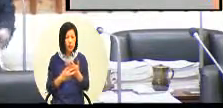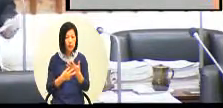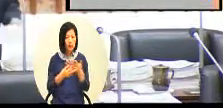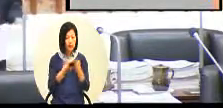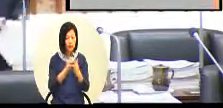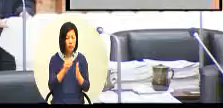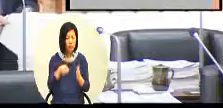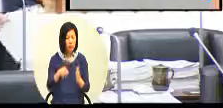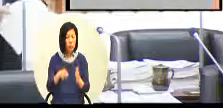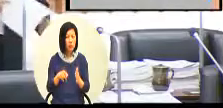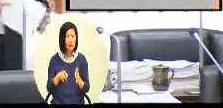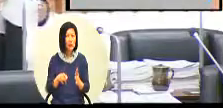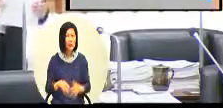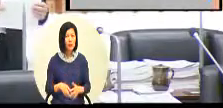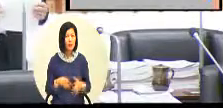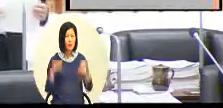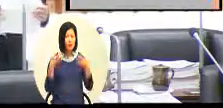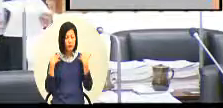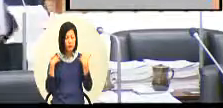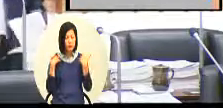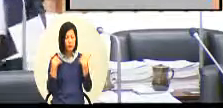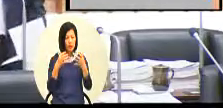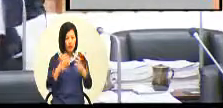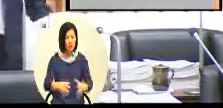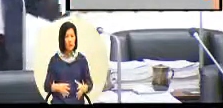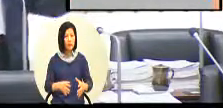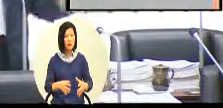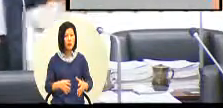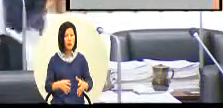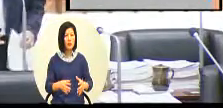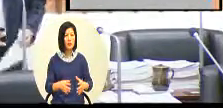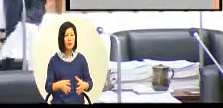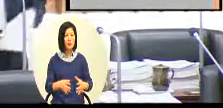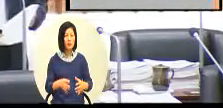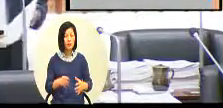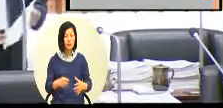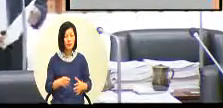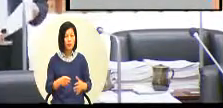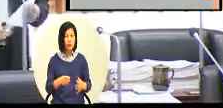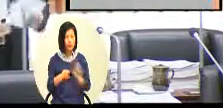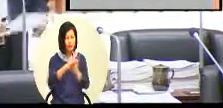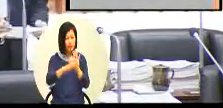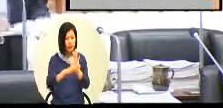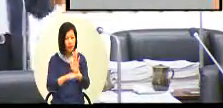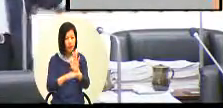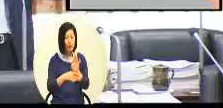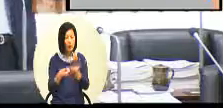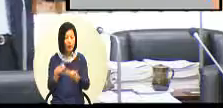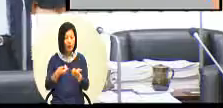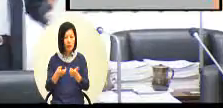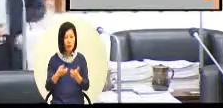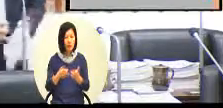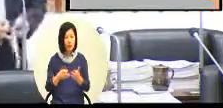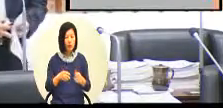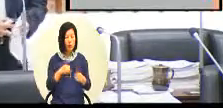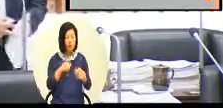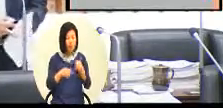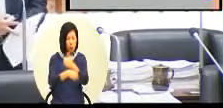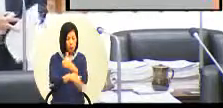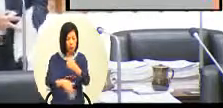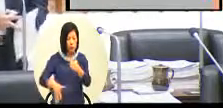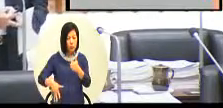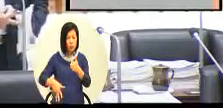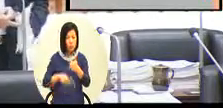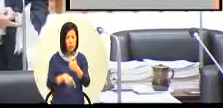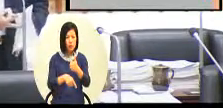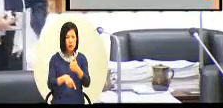来做一个主这个承办单位，承办单位我们分成我们所有的局各局哦，